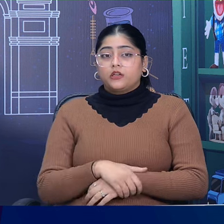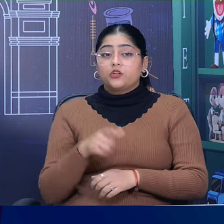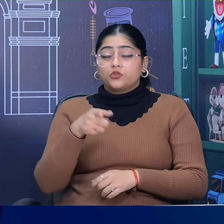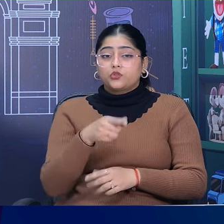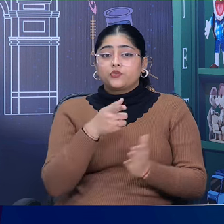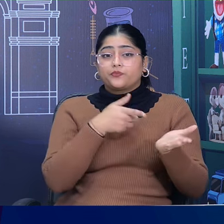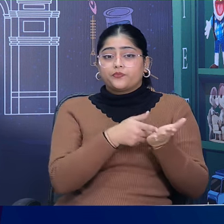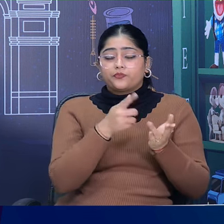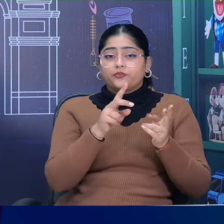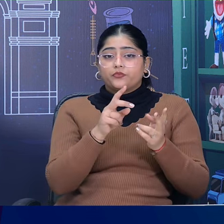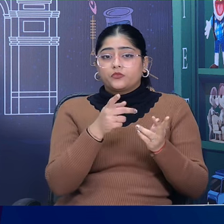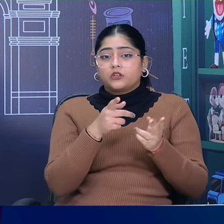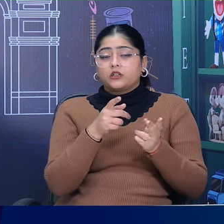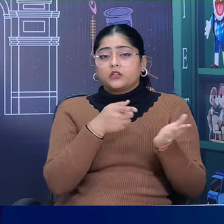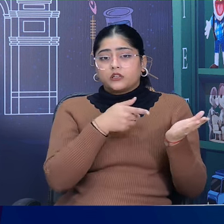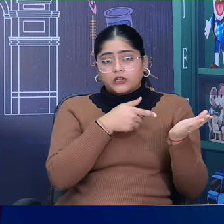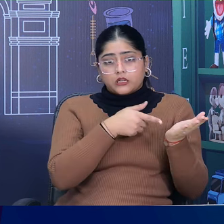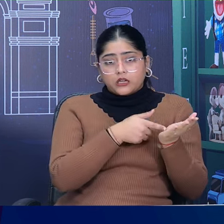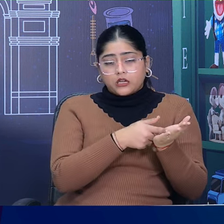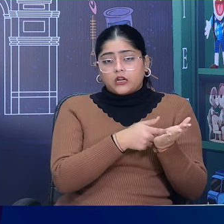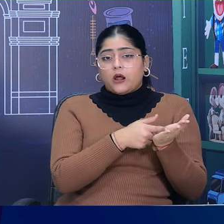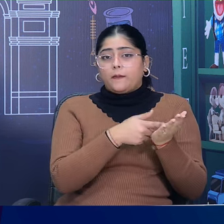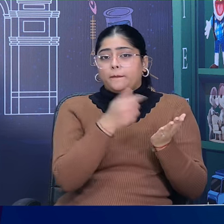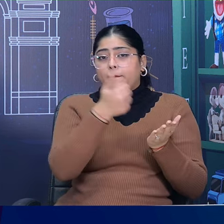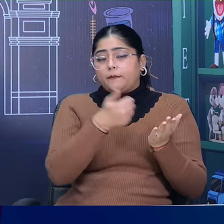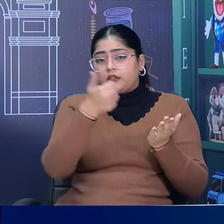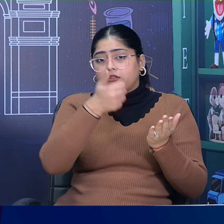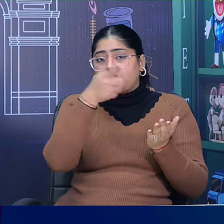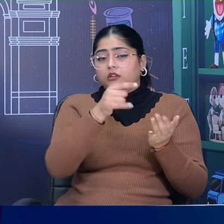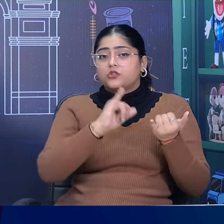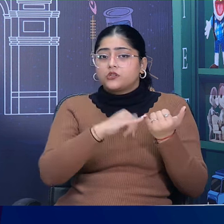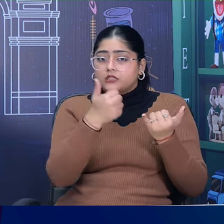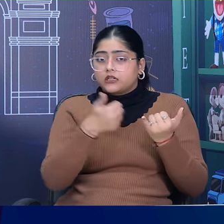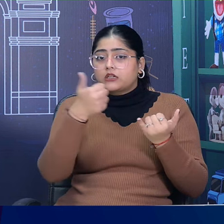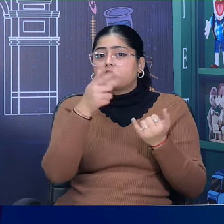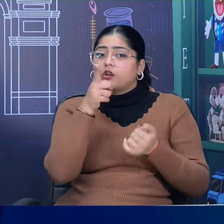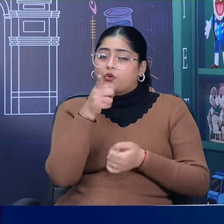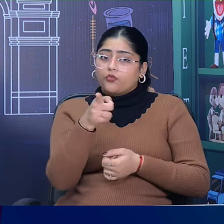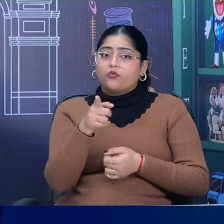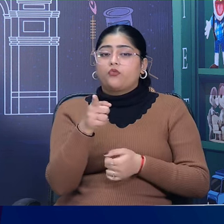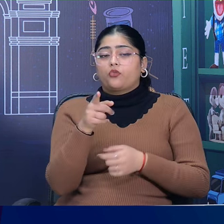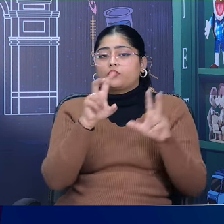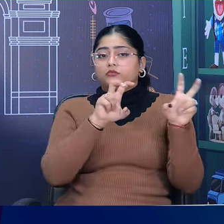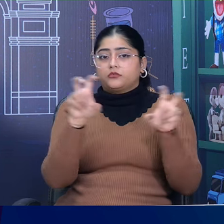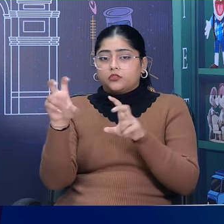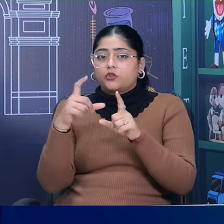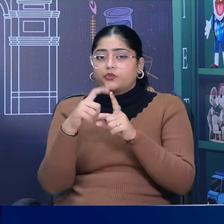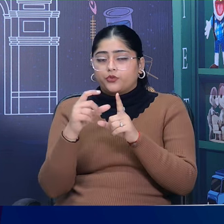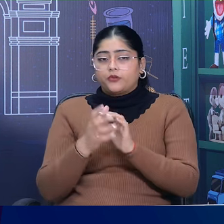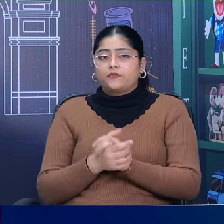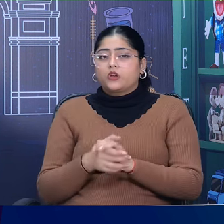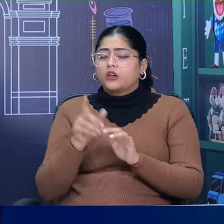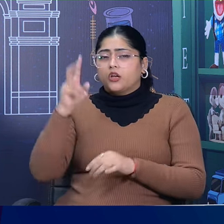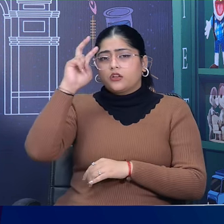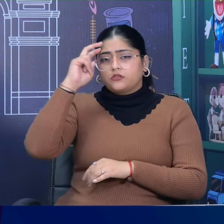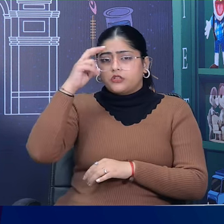है यह एक सरकारी ऑफिशियल होता है एक सरकारी व्यक्ति होता है जिसका चुनाव सरकार के द्वारा किया जाता है ठीक है अब आपके दिमाग में एक सवाल